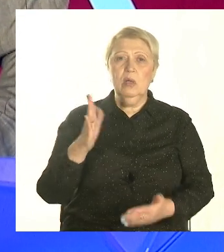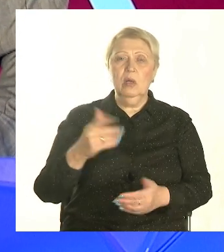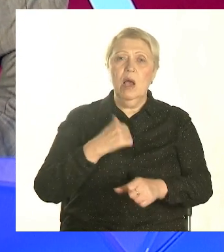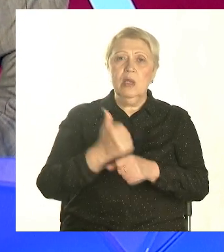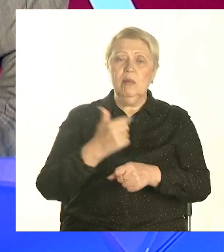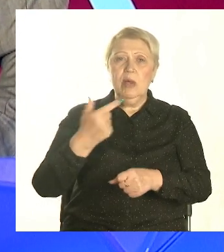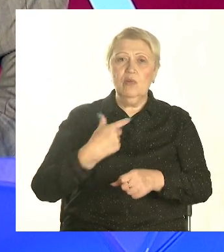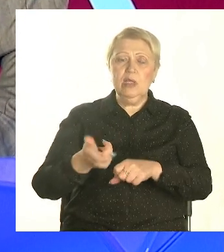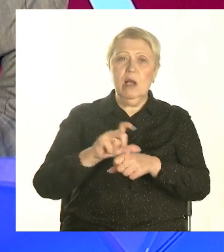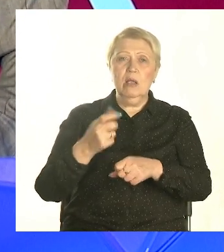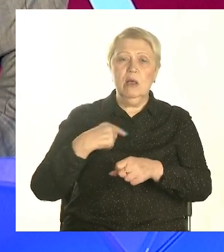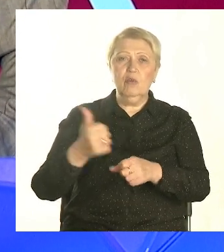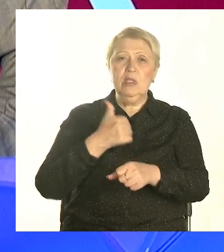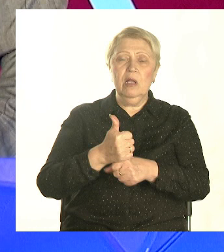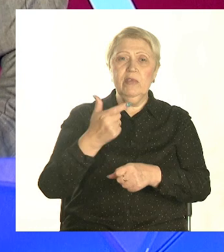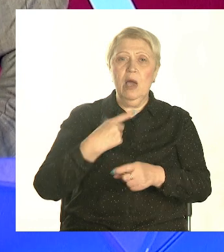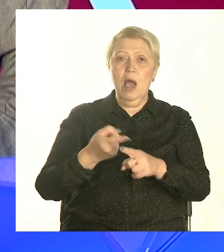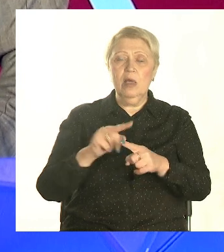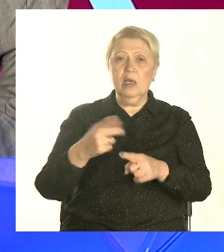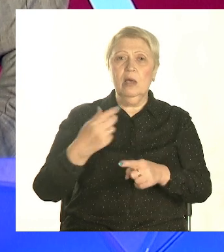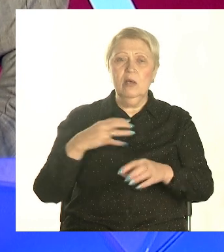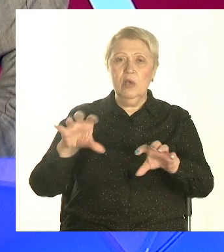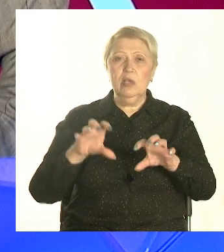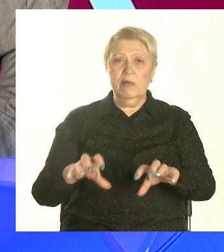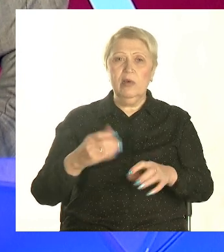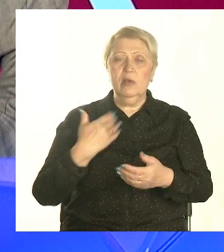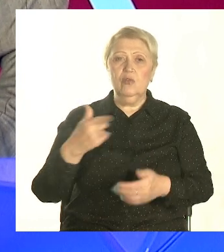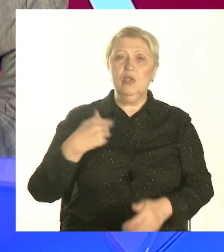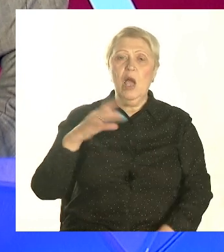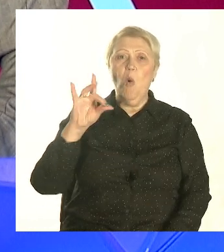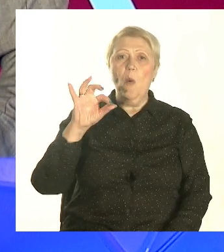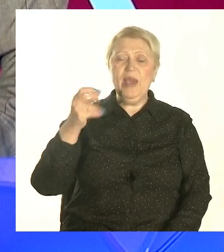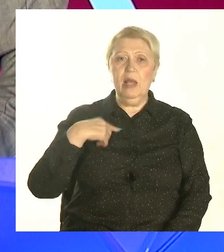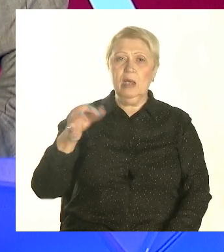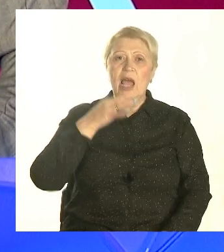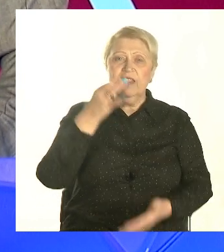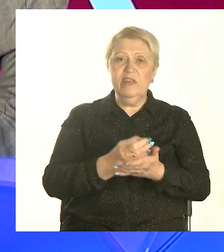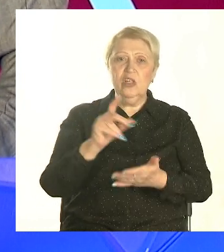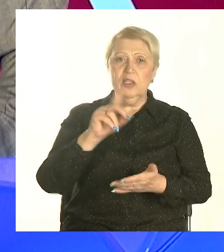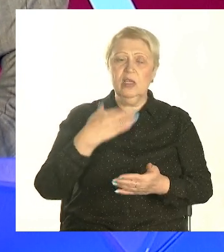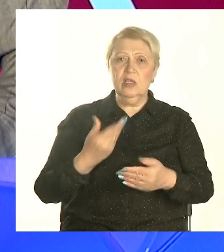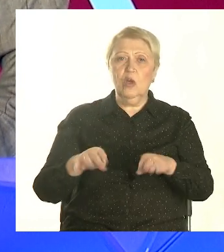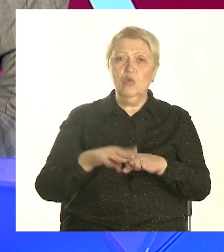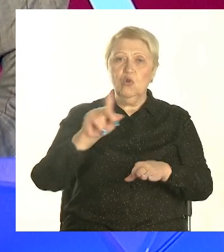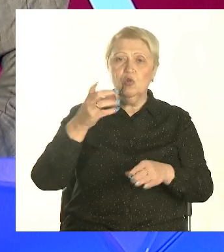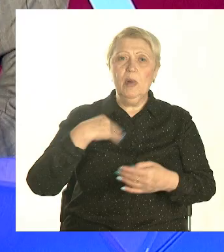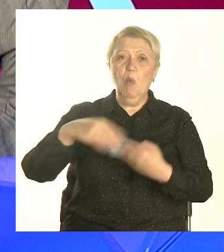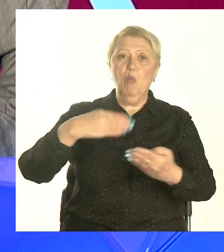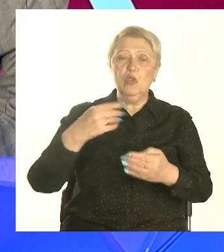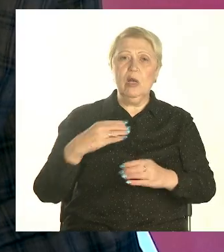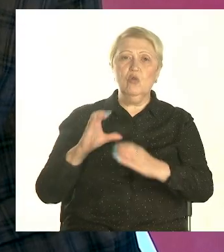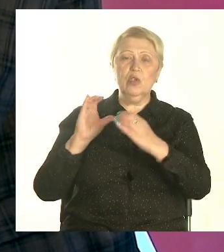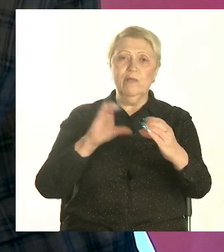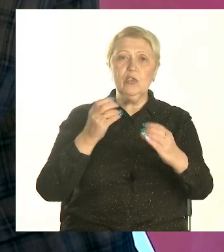экологическая составляющая этой реформы в том, что региональный оператор сегодня отвечает за то, чтобы мусоровоз, который забирает ваши отходы